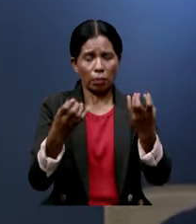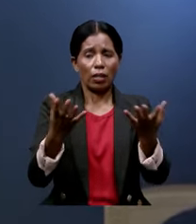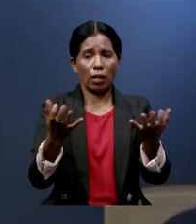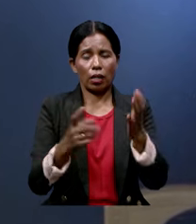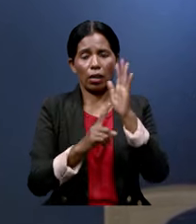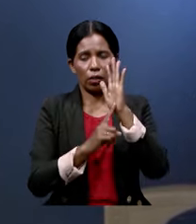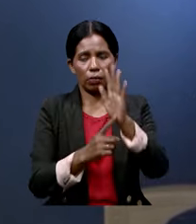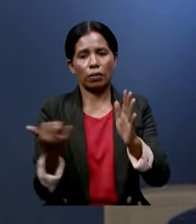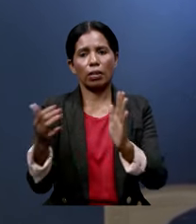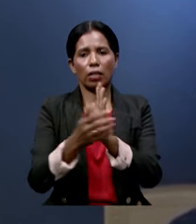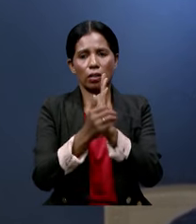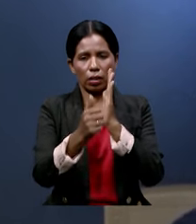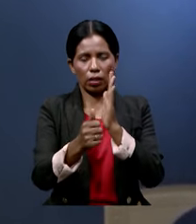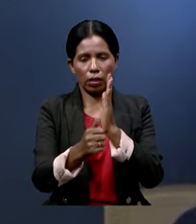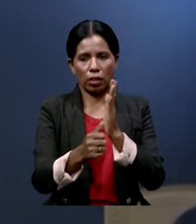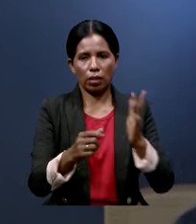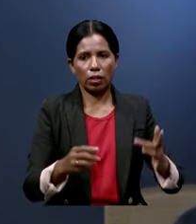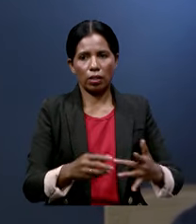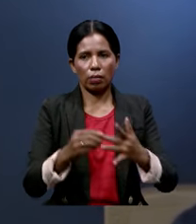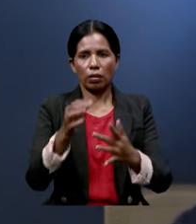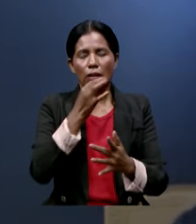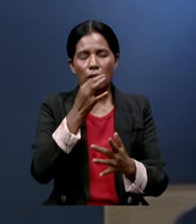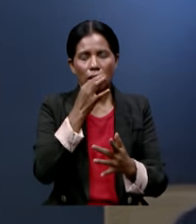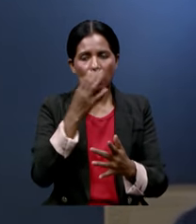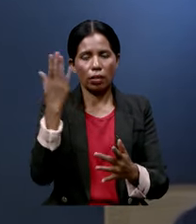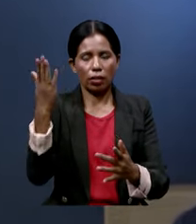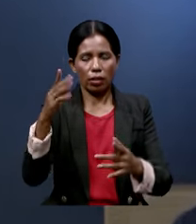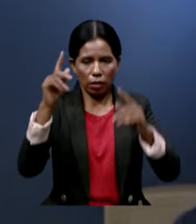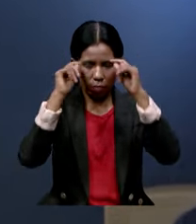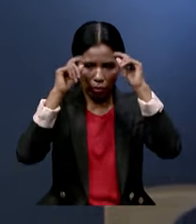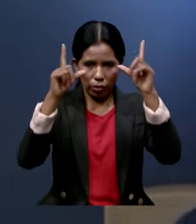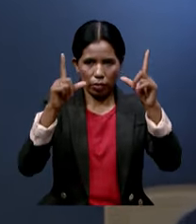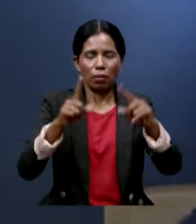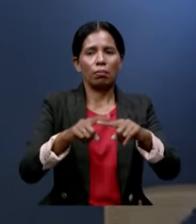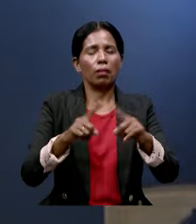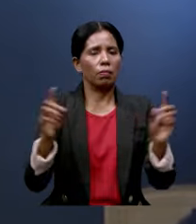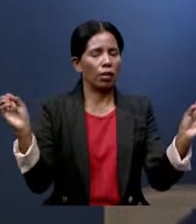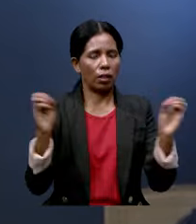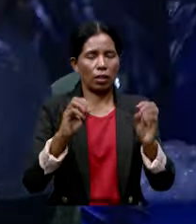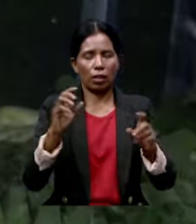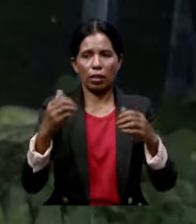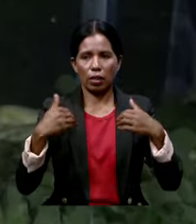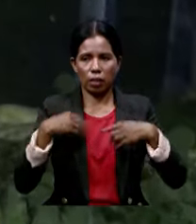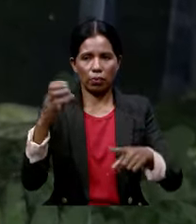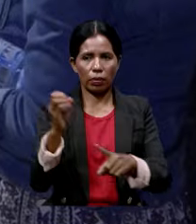sirni abilidadi liliu ba hahan lokal niang mabe laiha oportunidade.